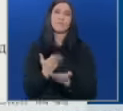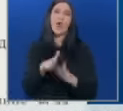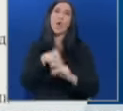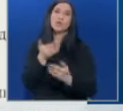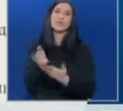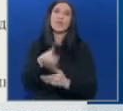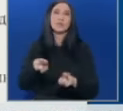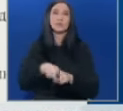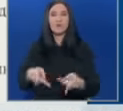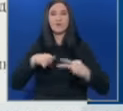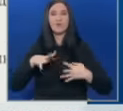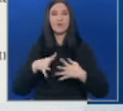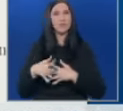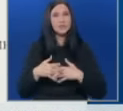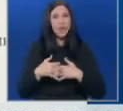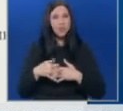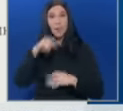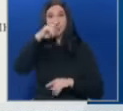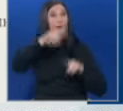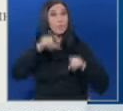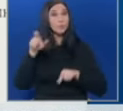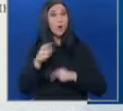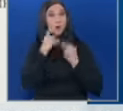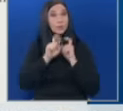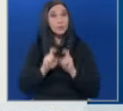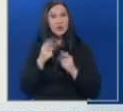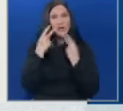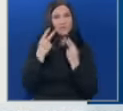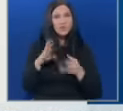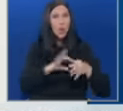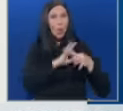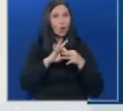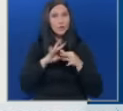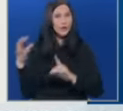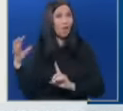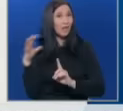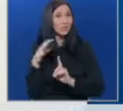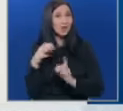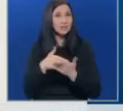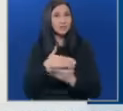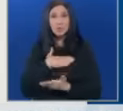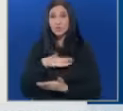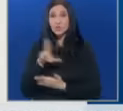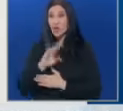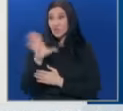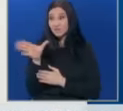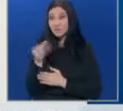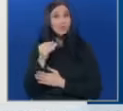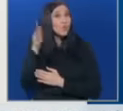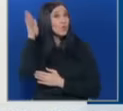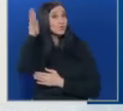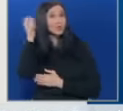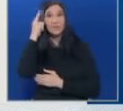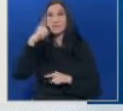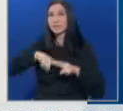след като се е прибрал от Съединените щати. Главният прокурор коментира, че вижда координирана атака срещу себе си и ще каже всичко на изслушването във